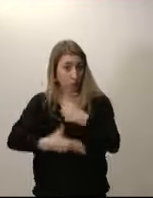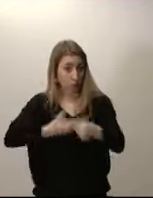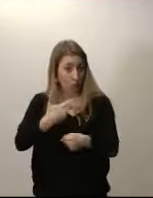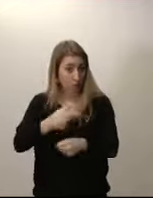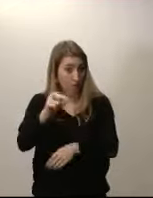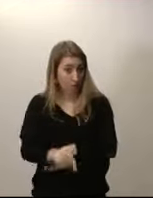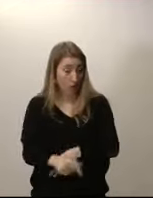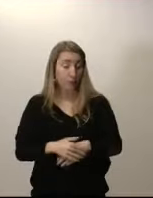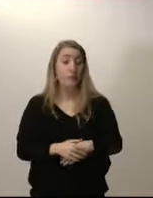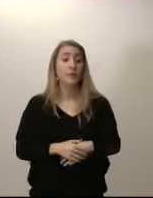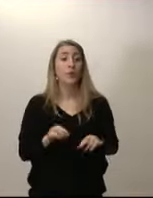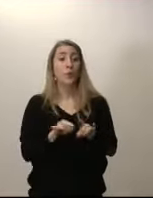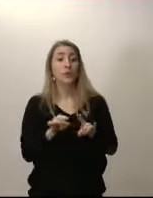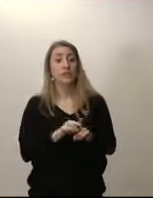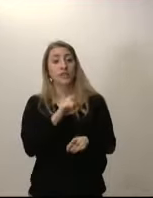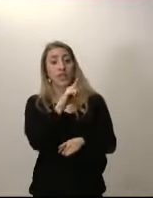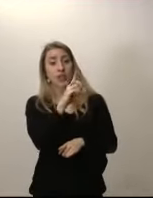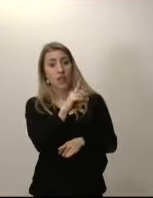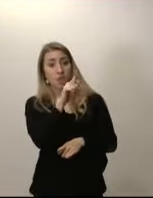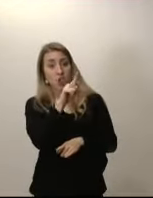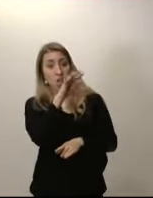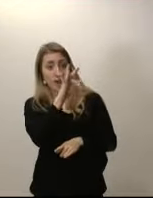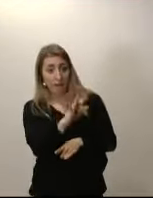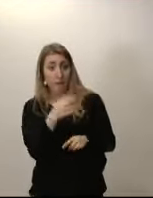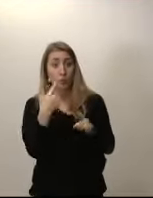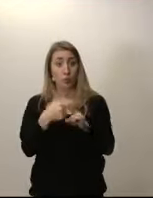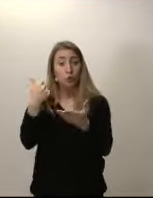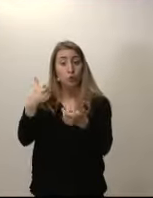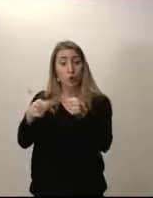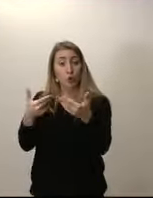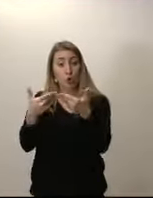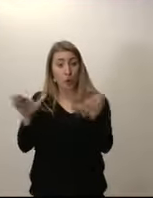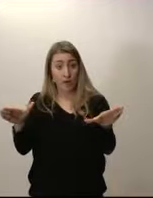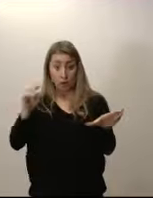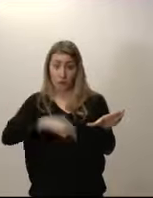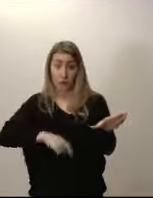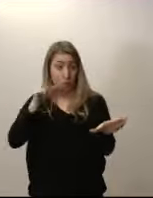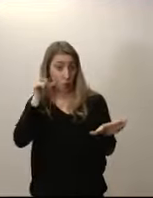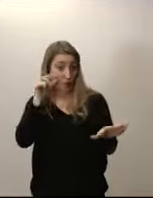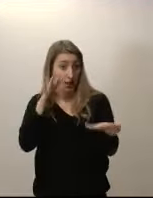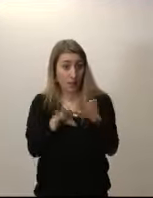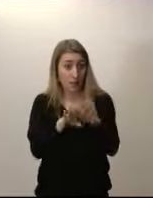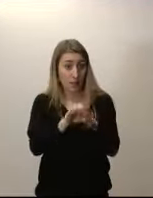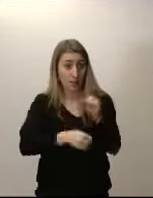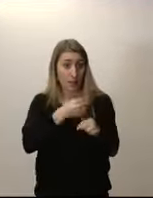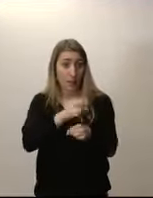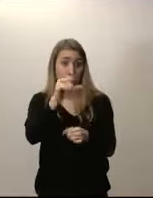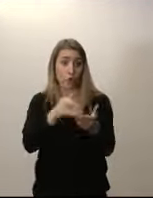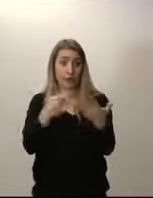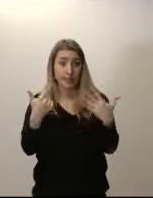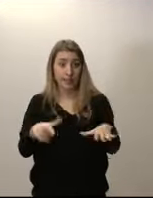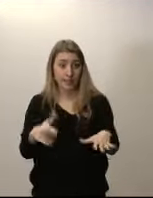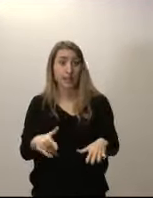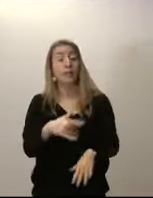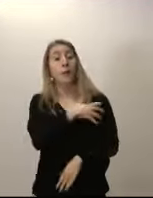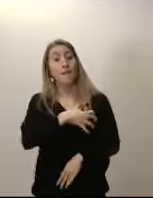part, les baisses de DGF et l'ouverture du puzzle nécessitent des efforts supplémentaires dès 2017. Tout ça a été expliqué par Mme